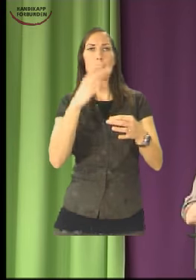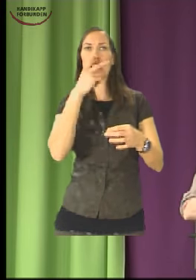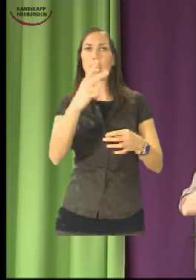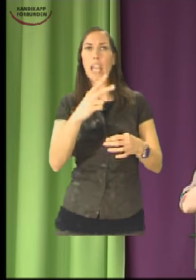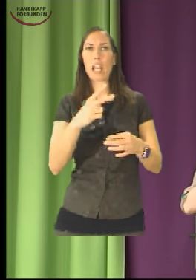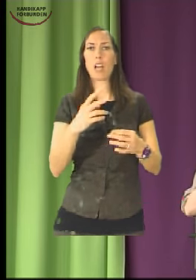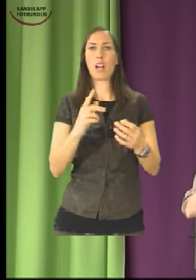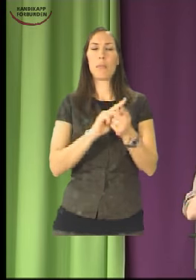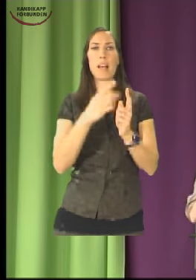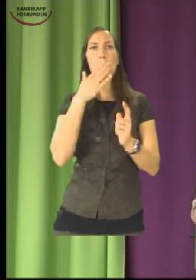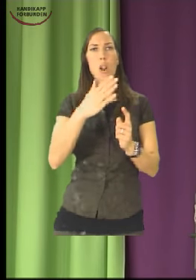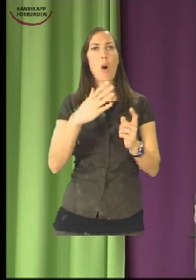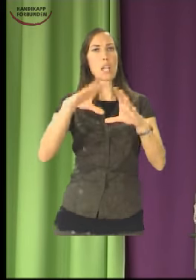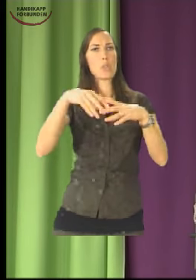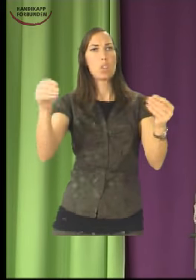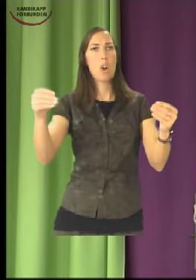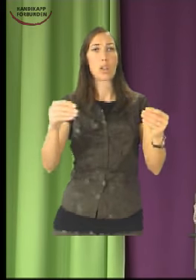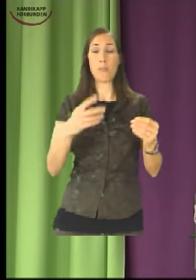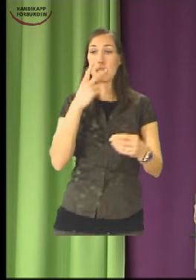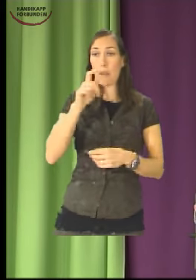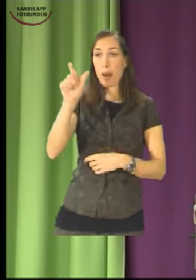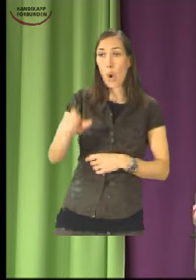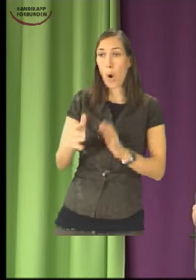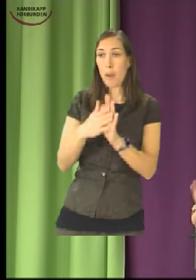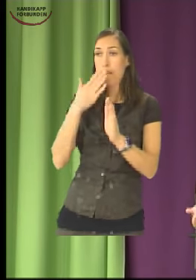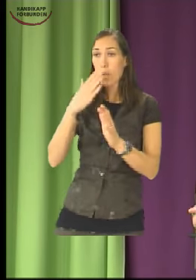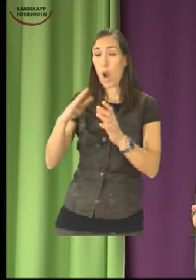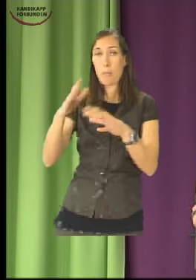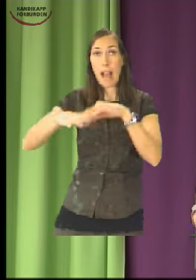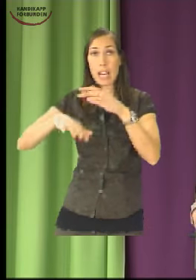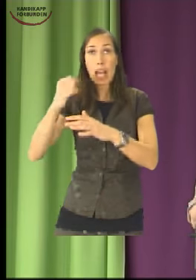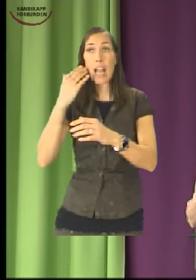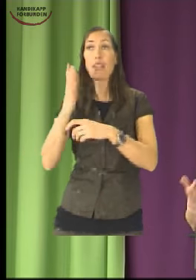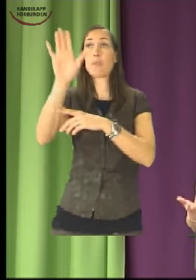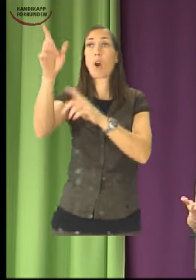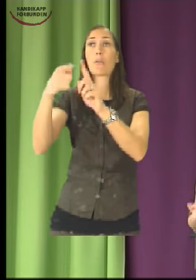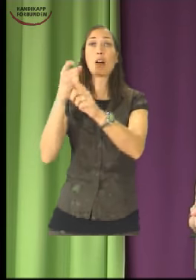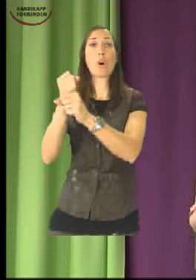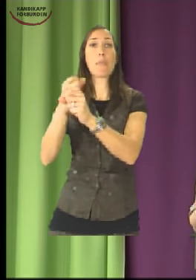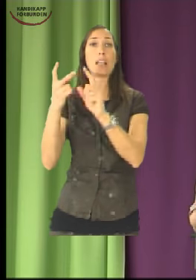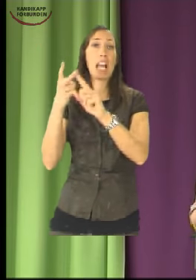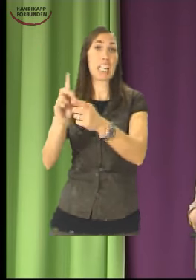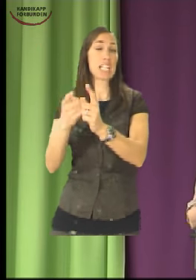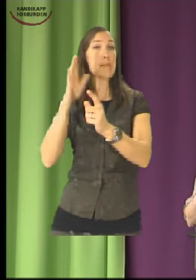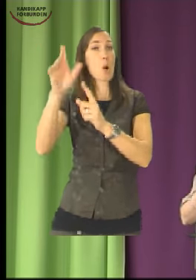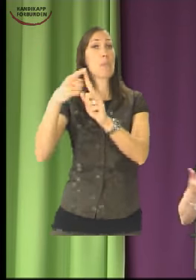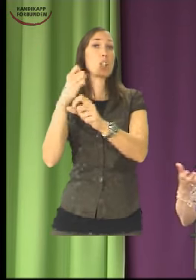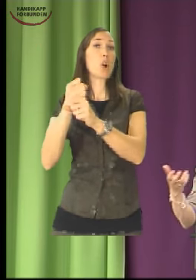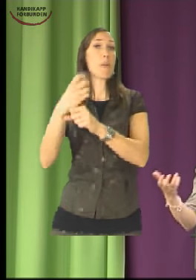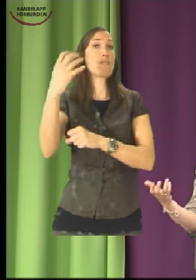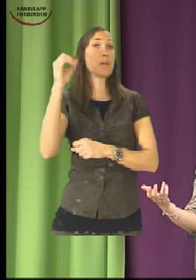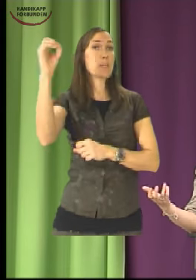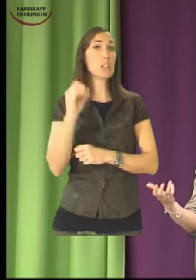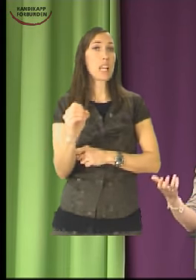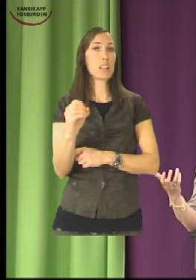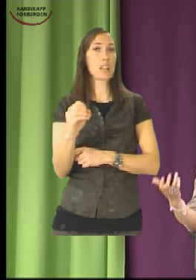person som med bra behandling kan gå tillbaka och bli arbetsför igen, kanske på 50%. Där tar man ju